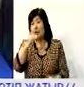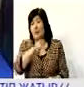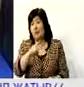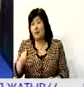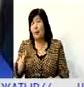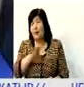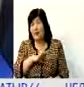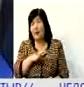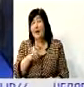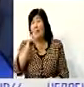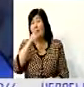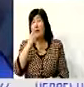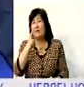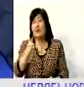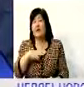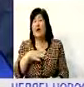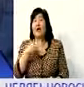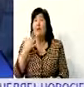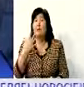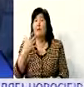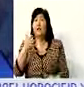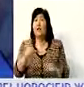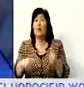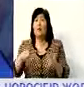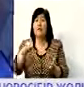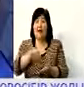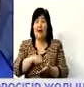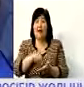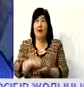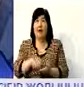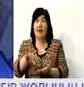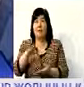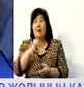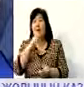Енді бір жылда бір 5 конкурсты өткізіп, Аллаға шүкір